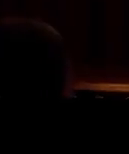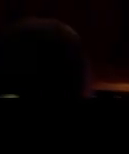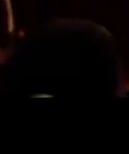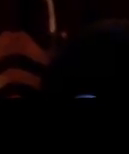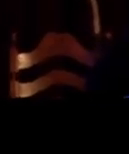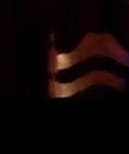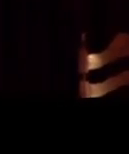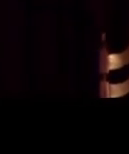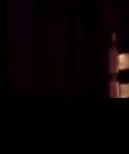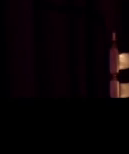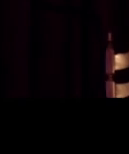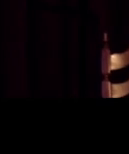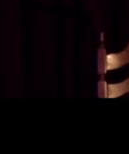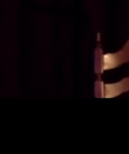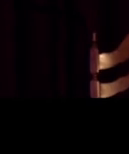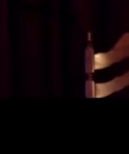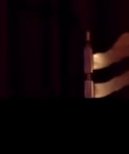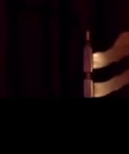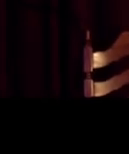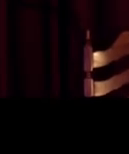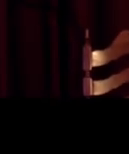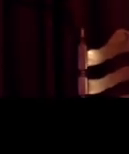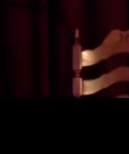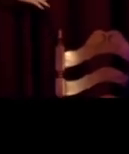Дарини Пундієвої сьогоднішній захід – це можливість не